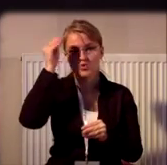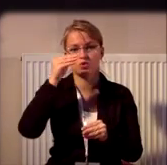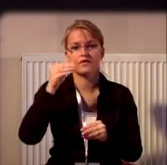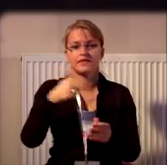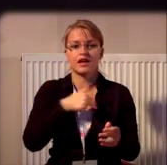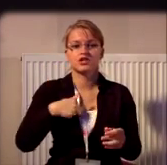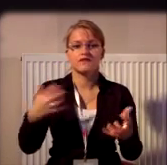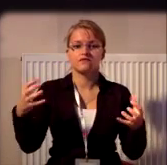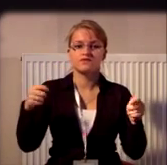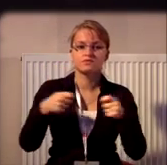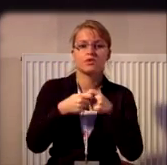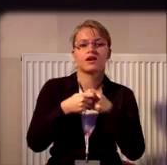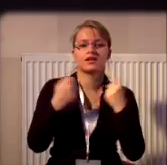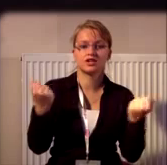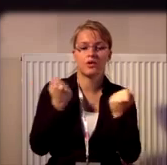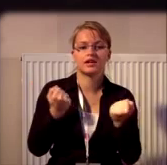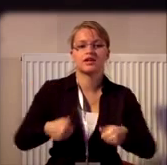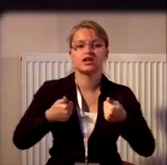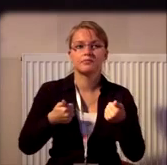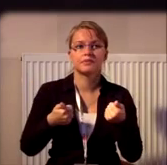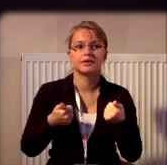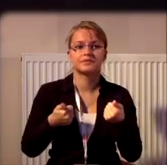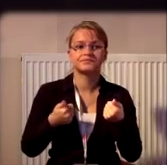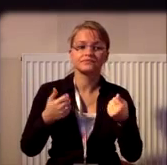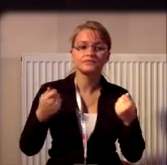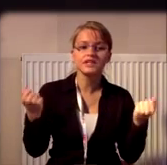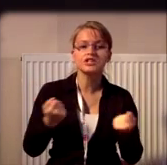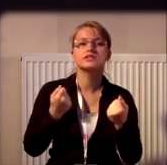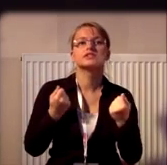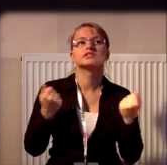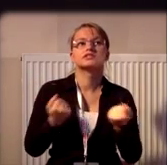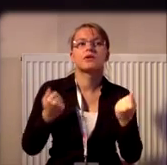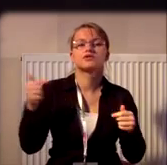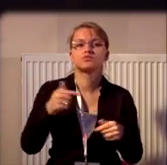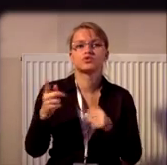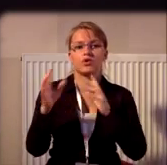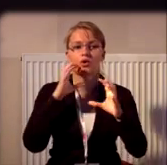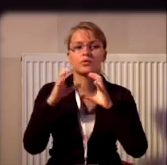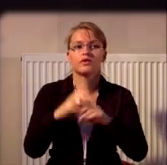nasze wspólne działania. Oni muszą, żeby łączyć, żeby działać, muszą się komunikować.